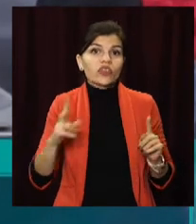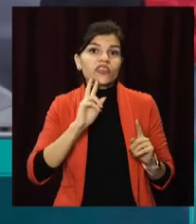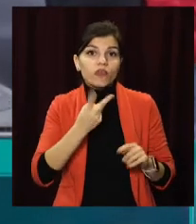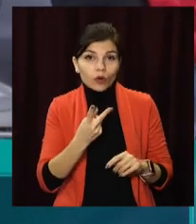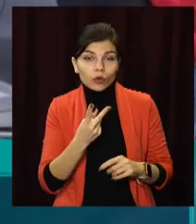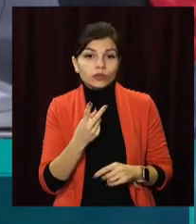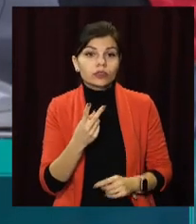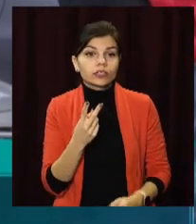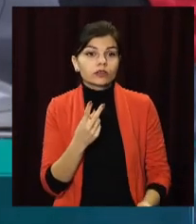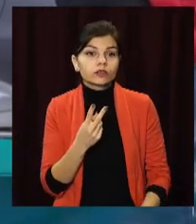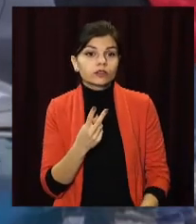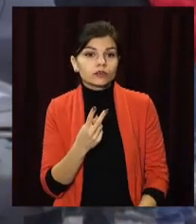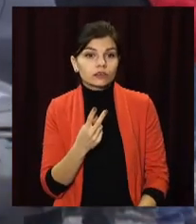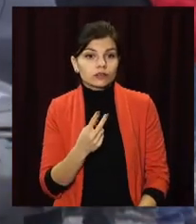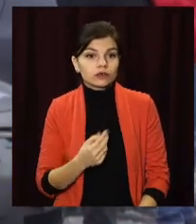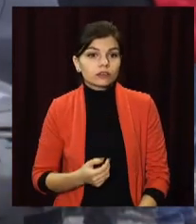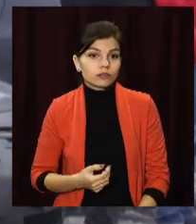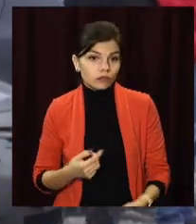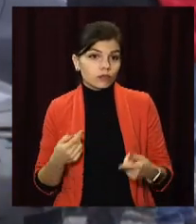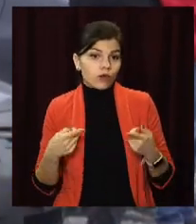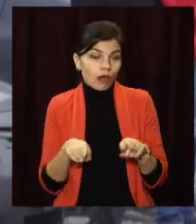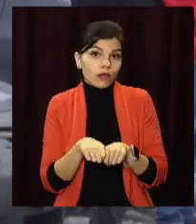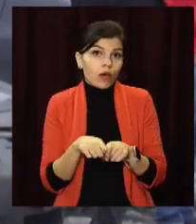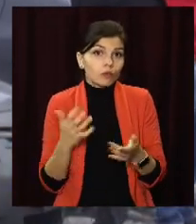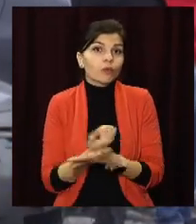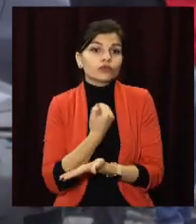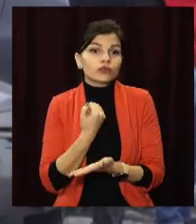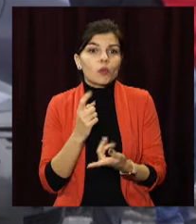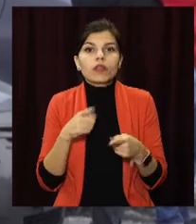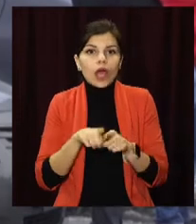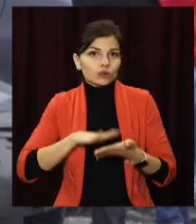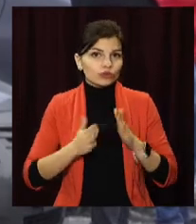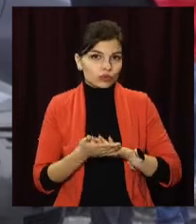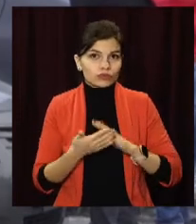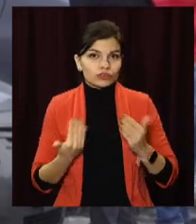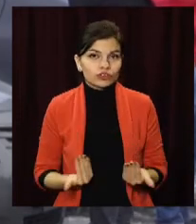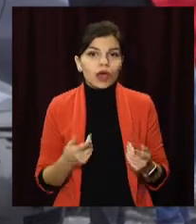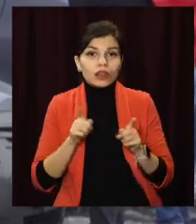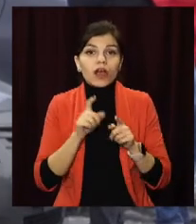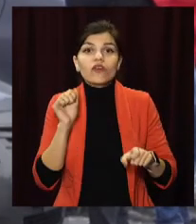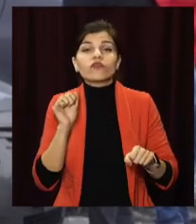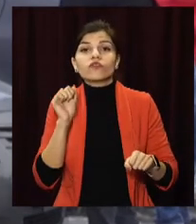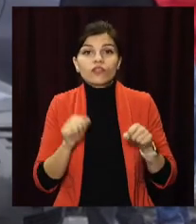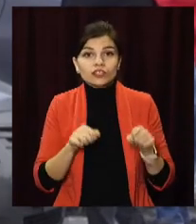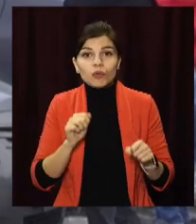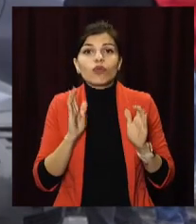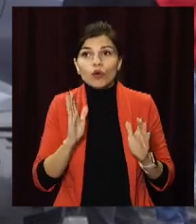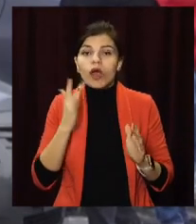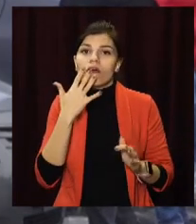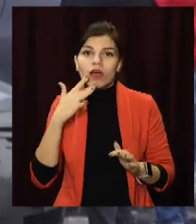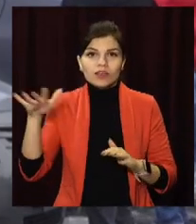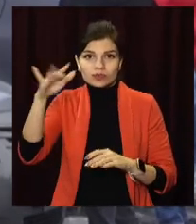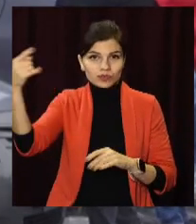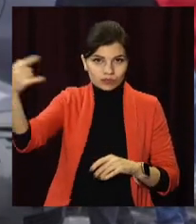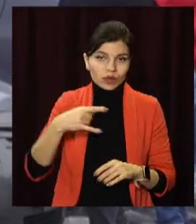2 років. І так довелося, бо така була ситуація. Була можливість купити тільки євробляху для того,